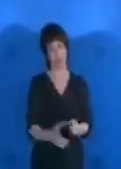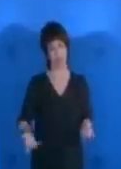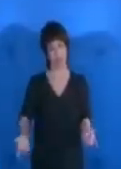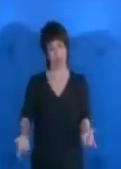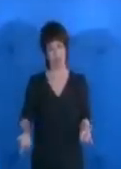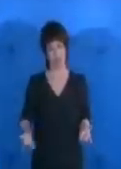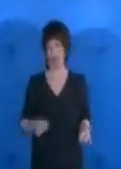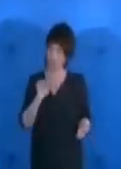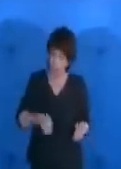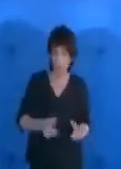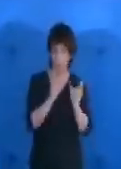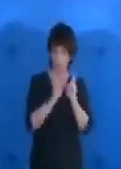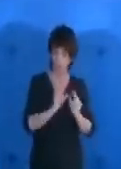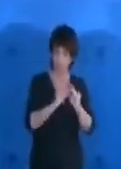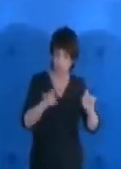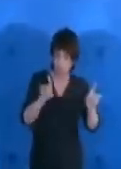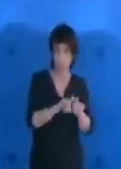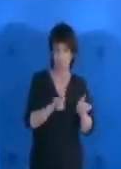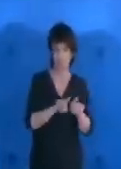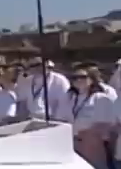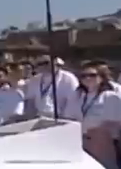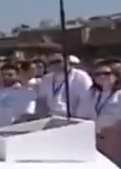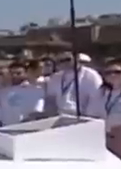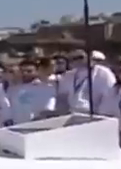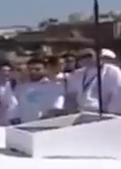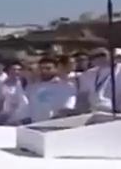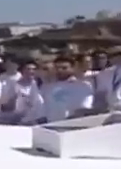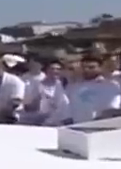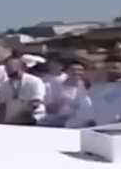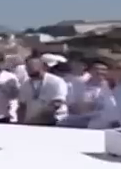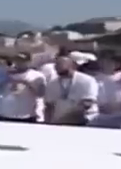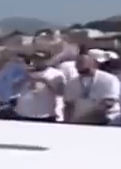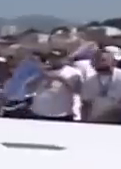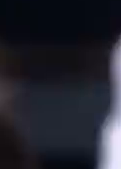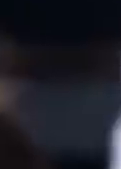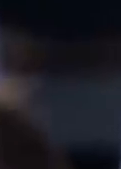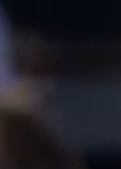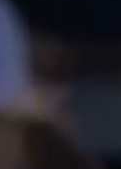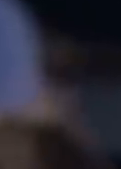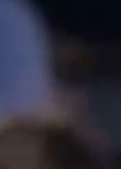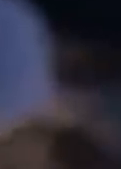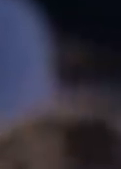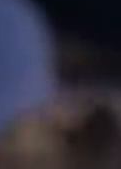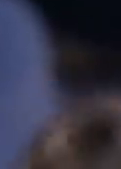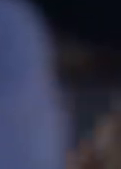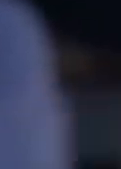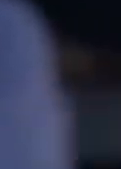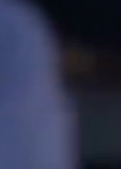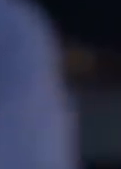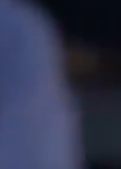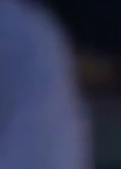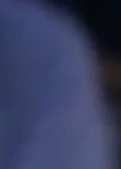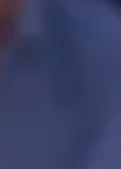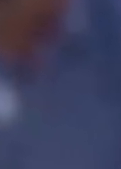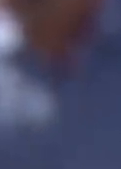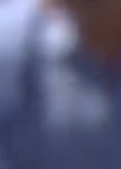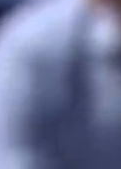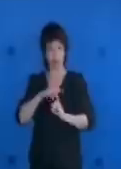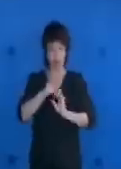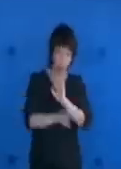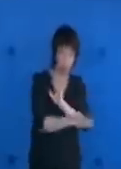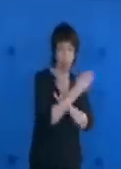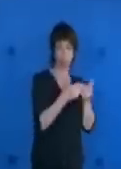et nous demande d'accueillir mon copain Mourad Boudelal. À tous ceux qui votent Front National. Vous êtes racistes. Regardez-vous, vous